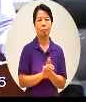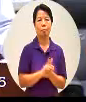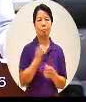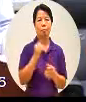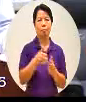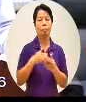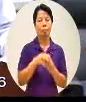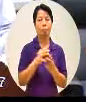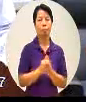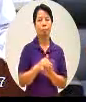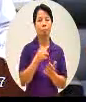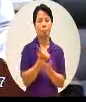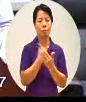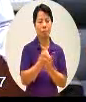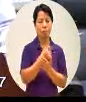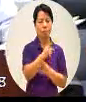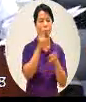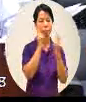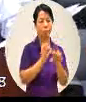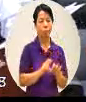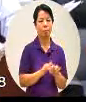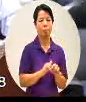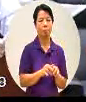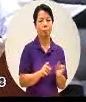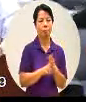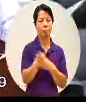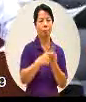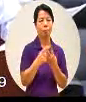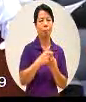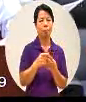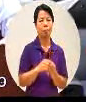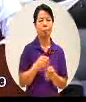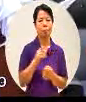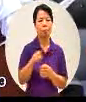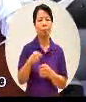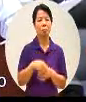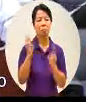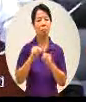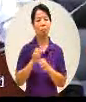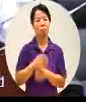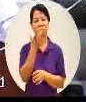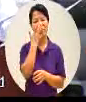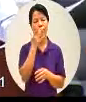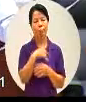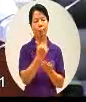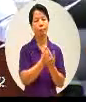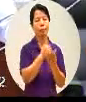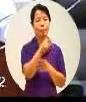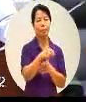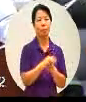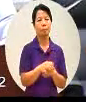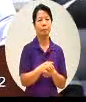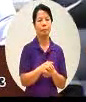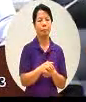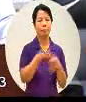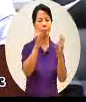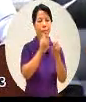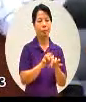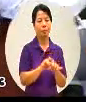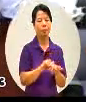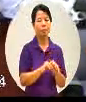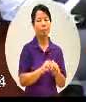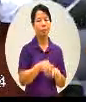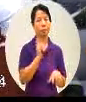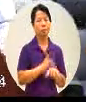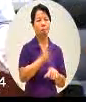爱佮请电脑的专业人员啊，电脑袂晓，伊是要安怎用电脑？所以佮请一个资讯人员，佮请一